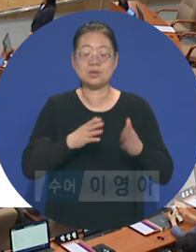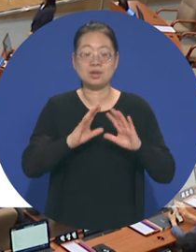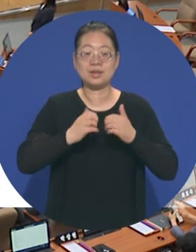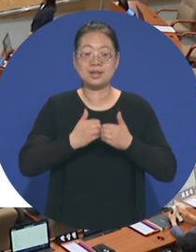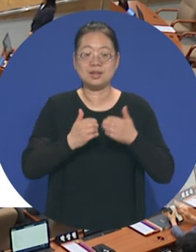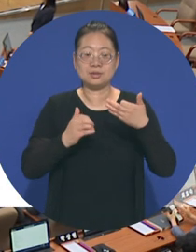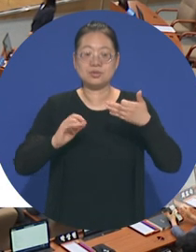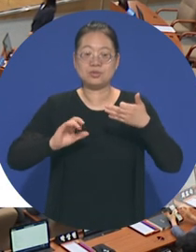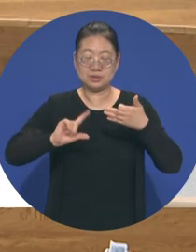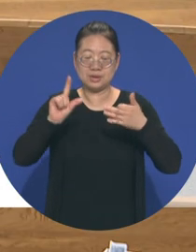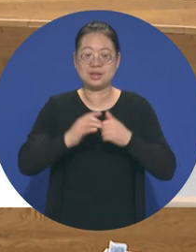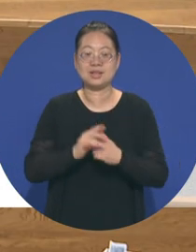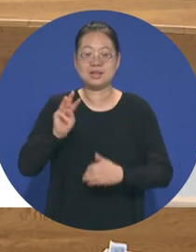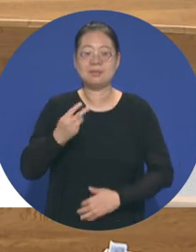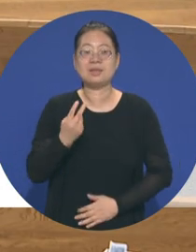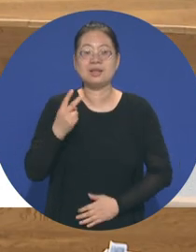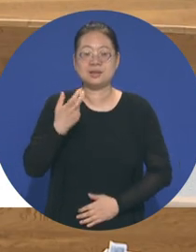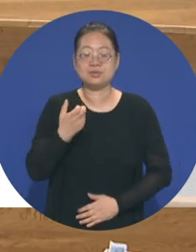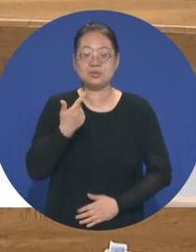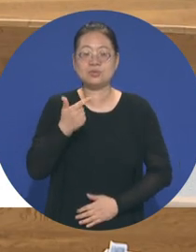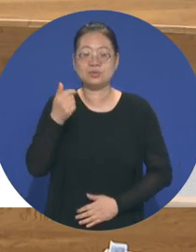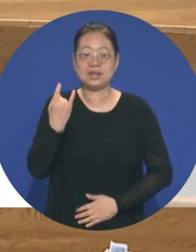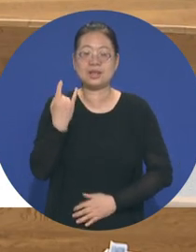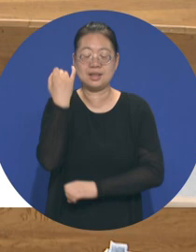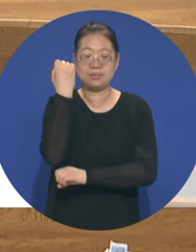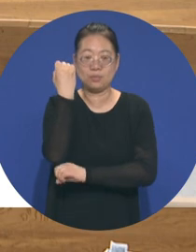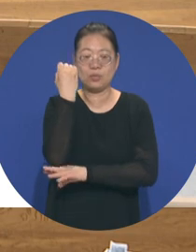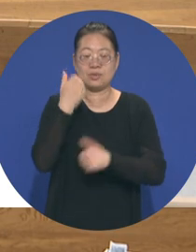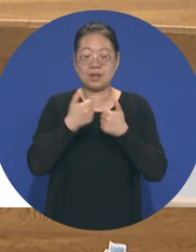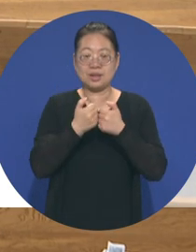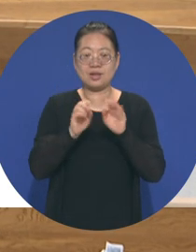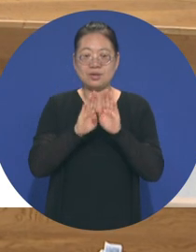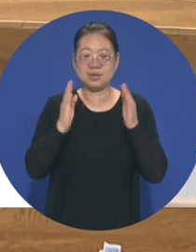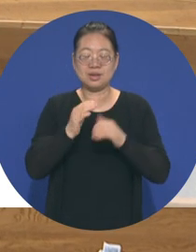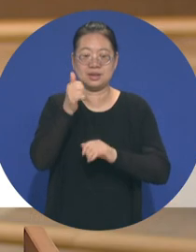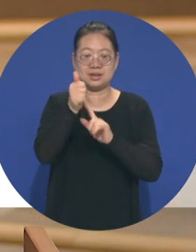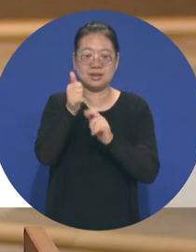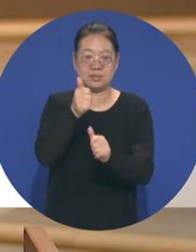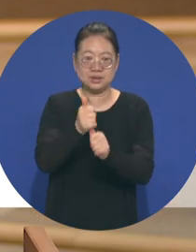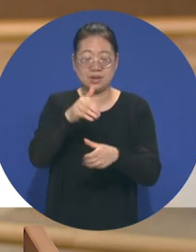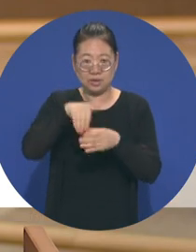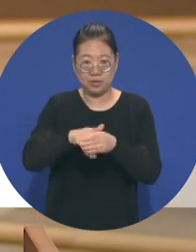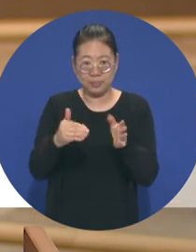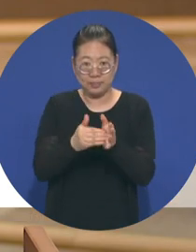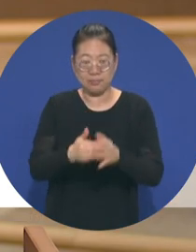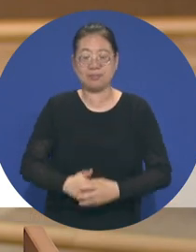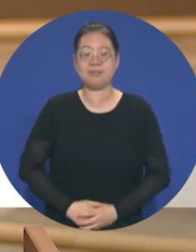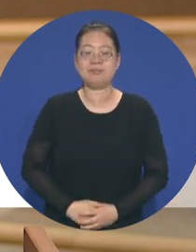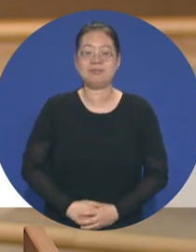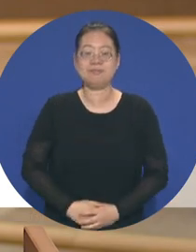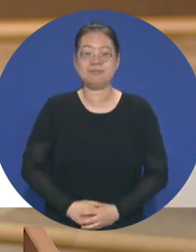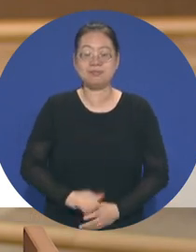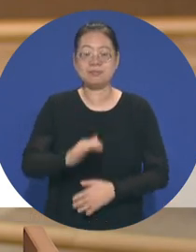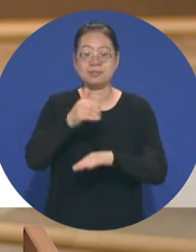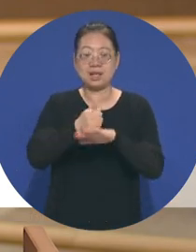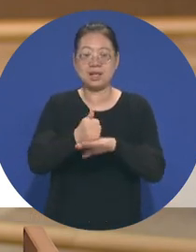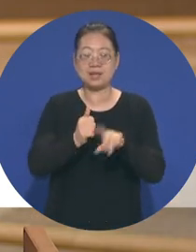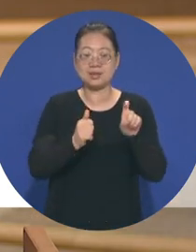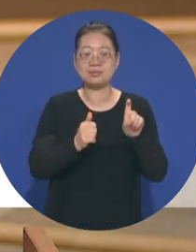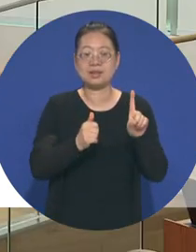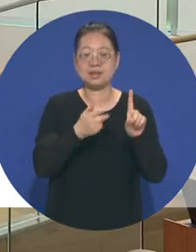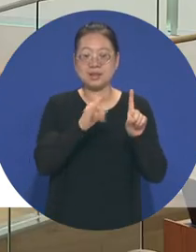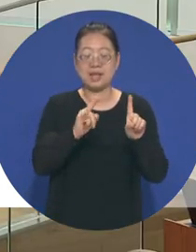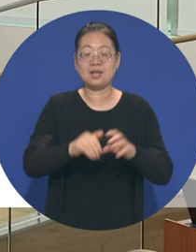경기도의회는 19일 제376회 임시회 1차 본회의를 열고 의장과 부의장 선거를 실시했습니다. 그 결과